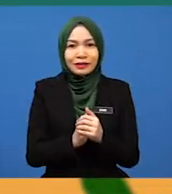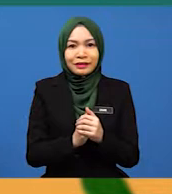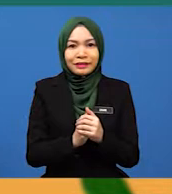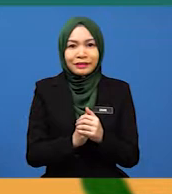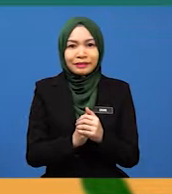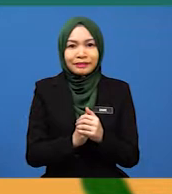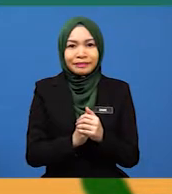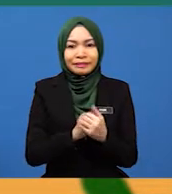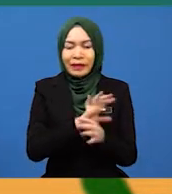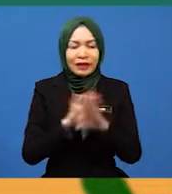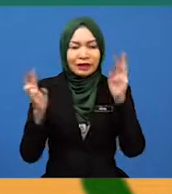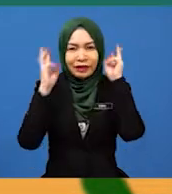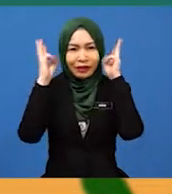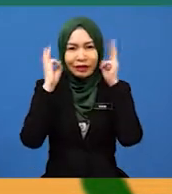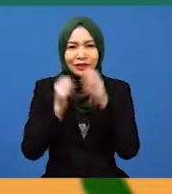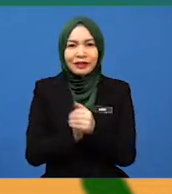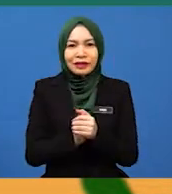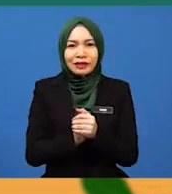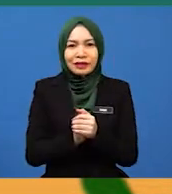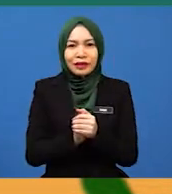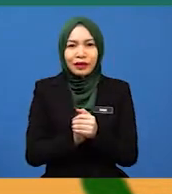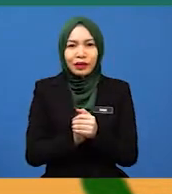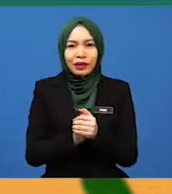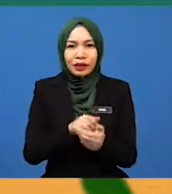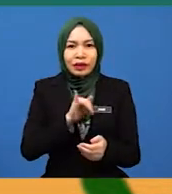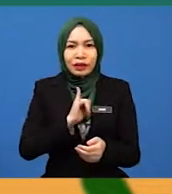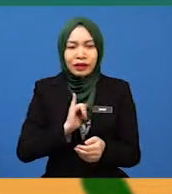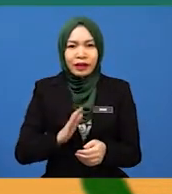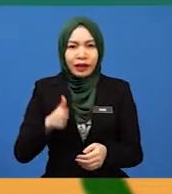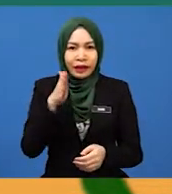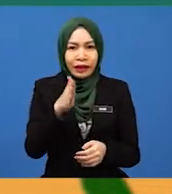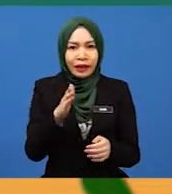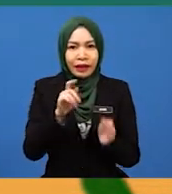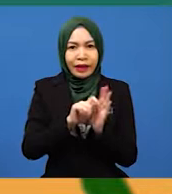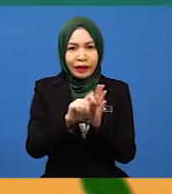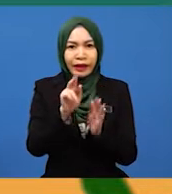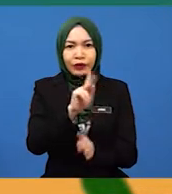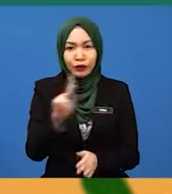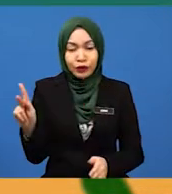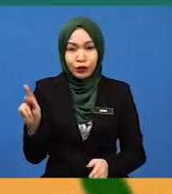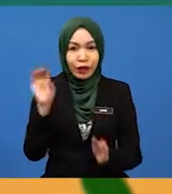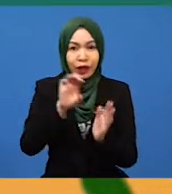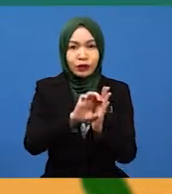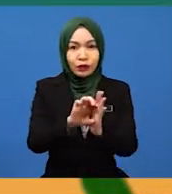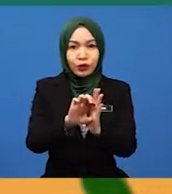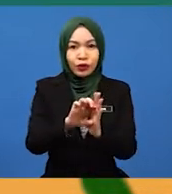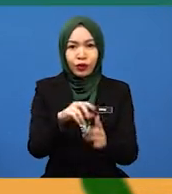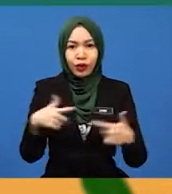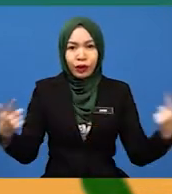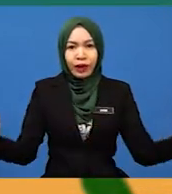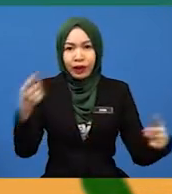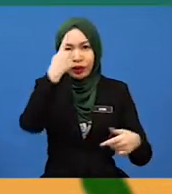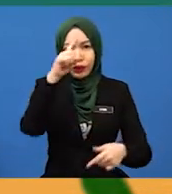Jangan risau murid-murid. Cikgu akan tunjukkan contoh-contoh lain supaya murid-murid